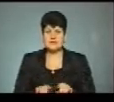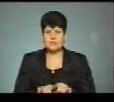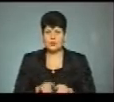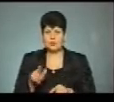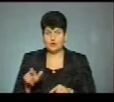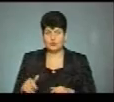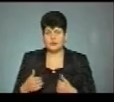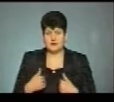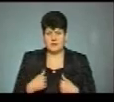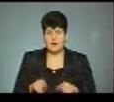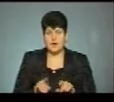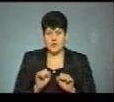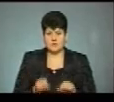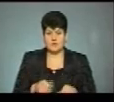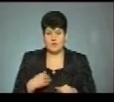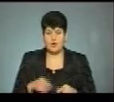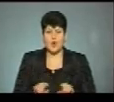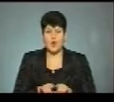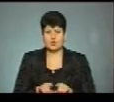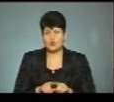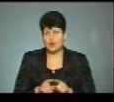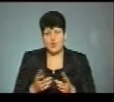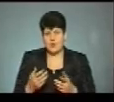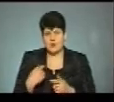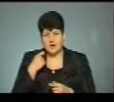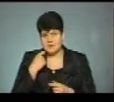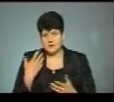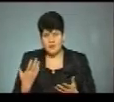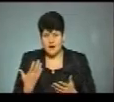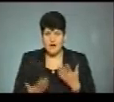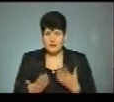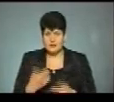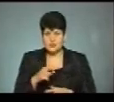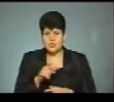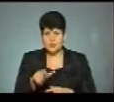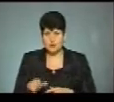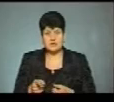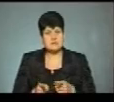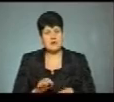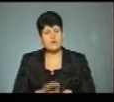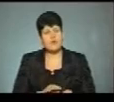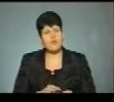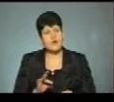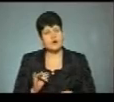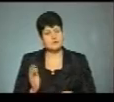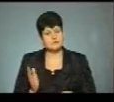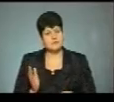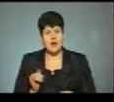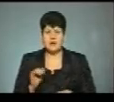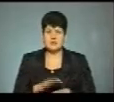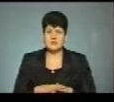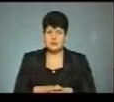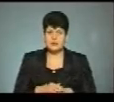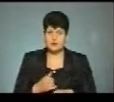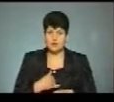я, може, дехто і мої однолітки. Але якщо ті люди насправді хворі, а населення в нас